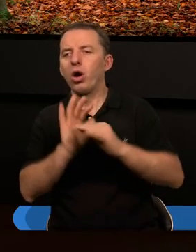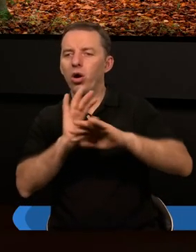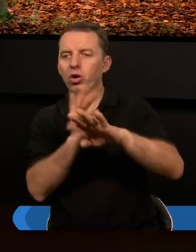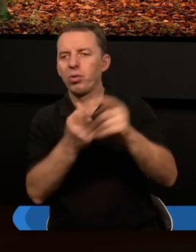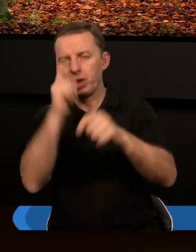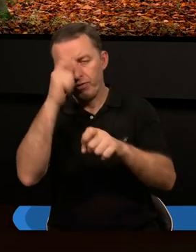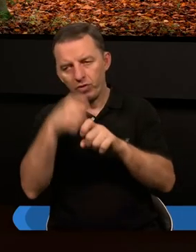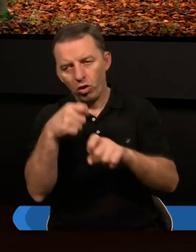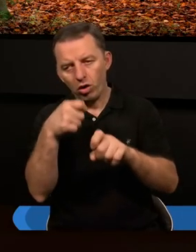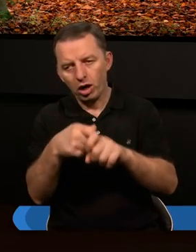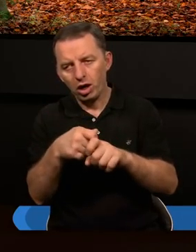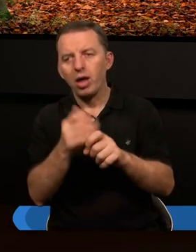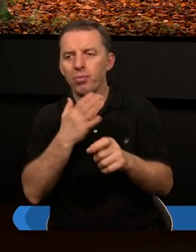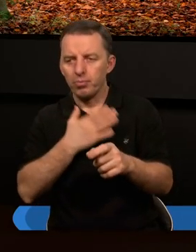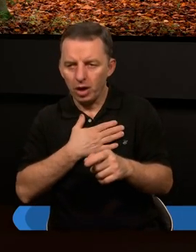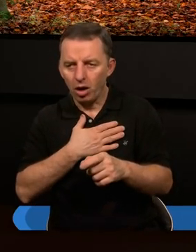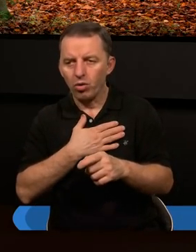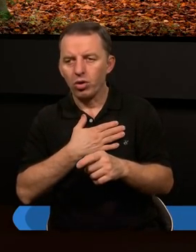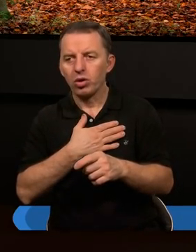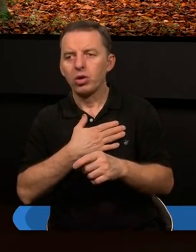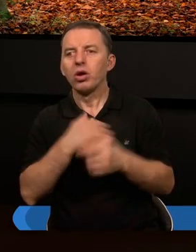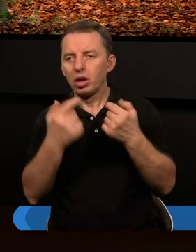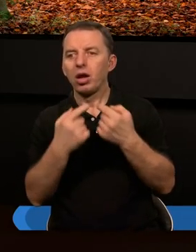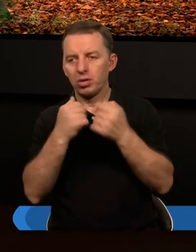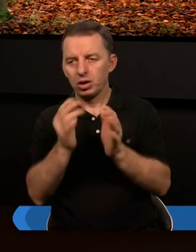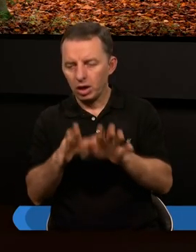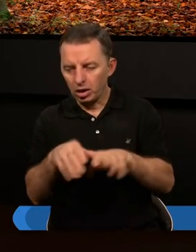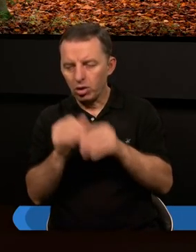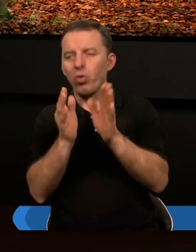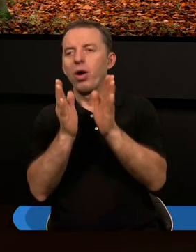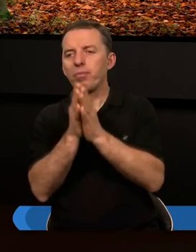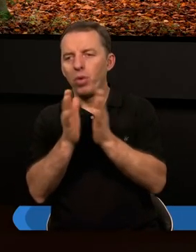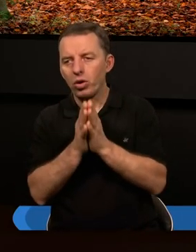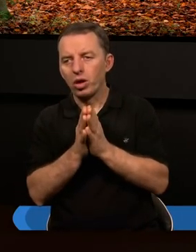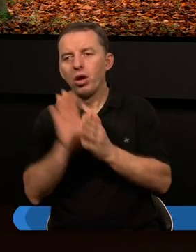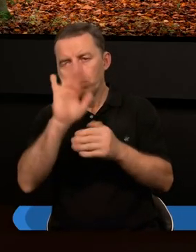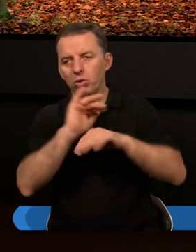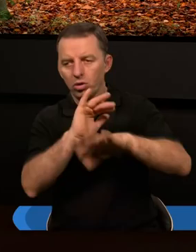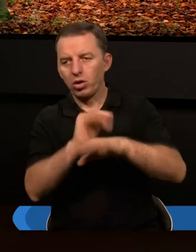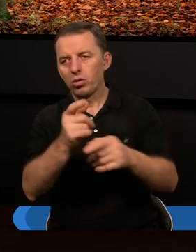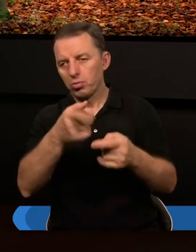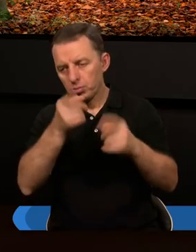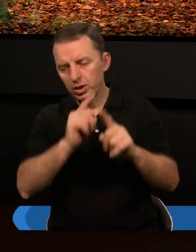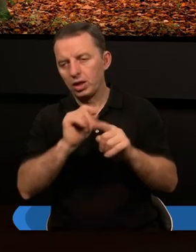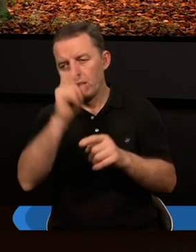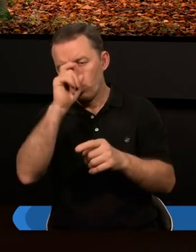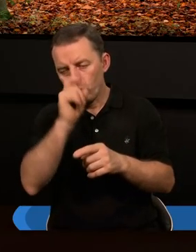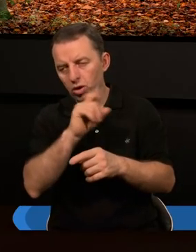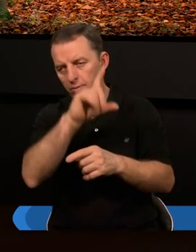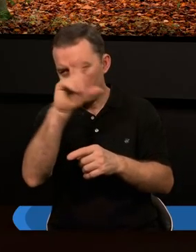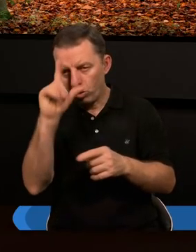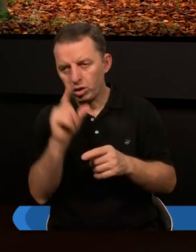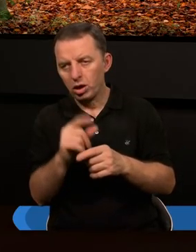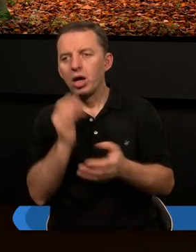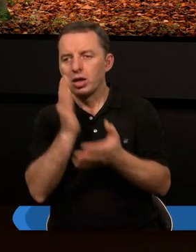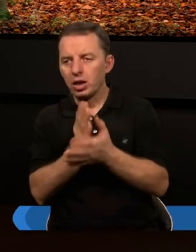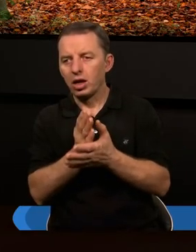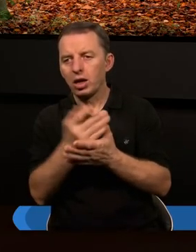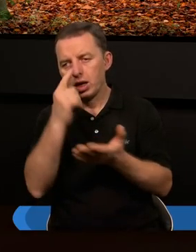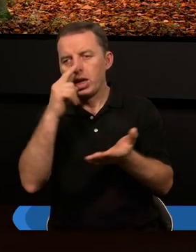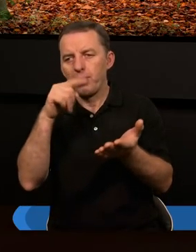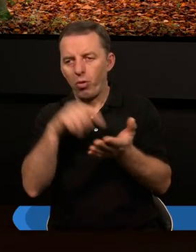przed wrogami. Ja w pewnym momencie, jak już miałam taką trudną sytuację, zaczęłam się po prostu modlić. Boże, ochronię nie przed złymi ludźmi. Tylko,